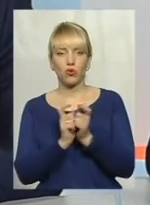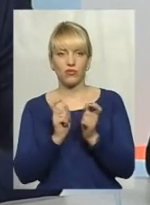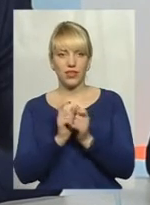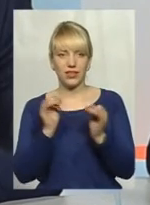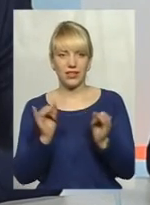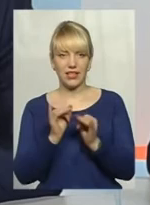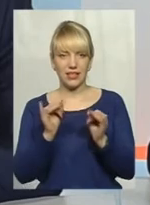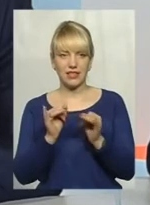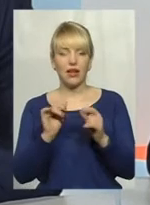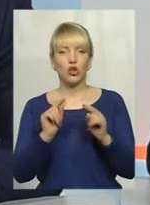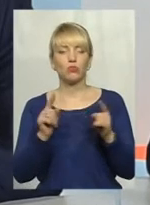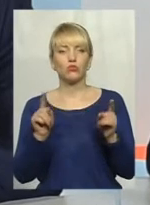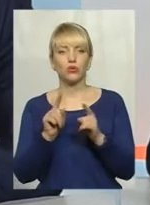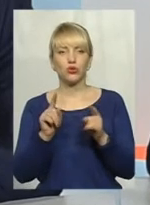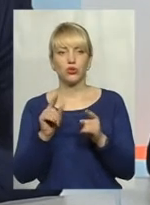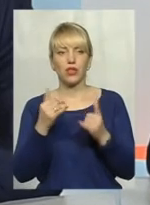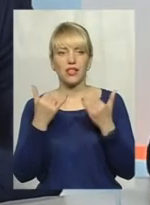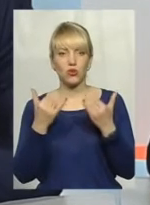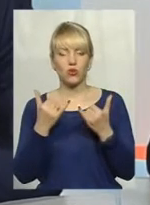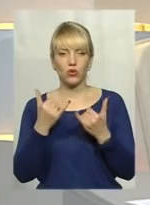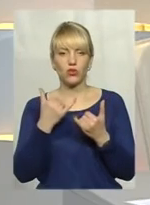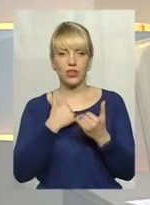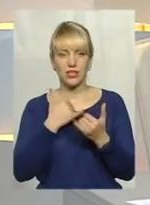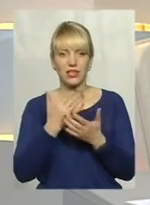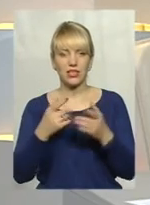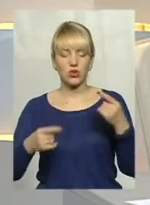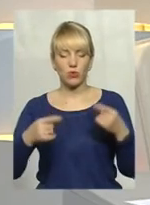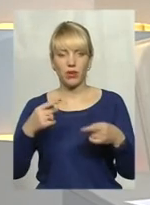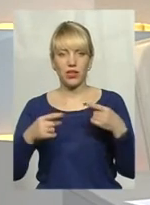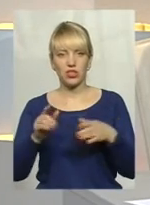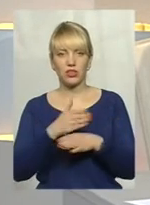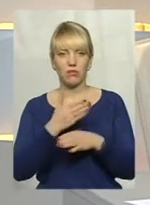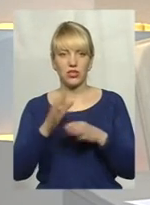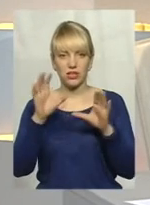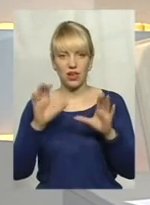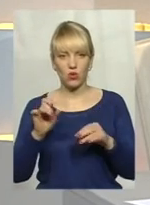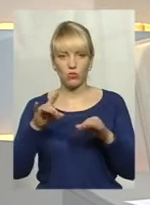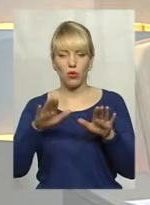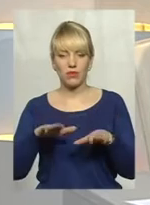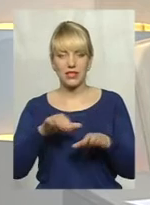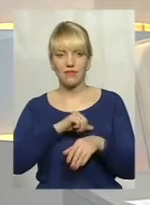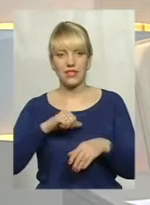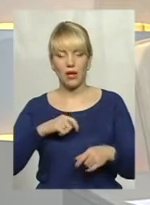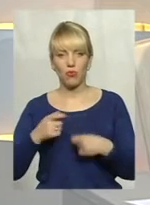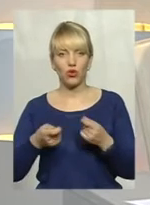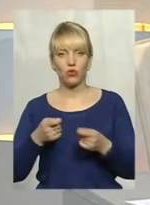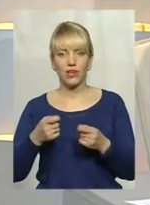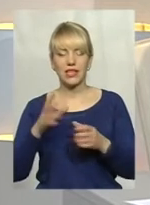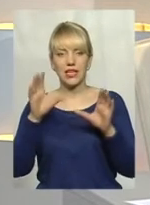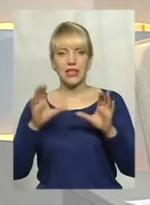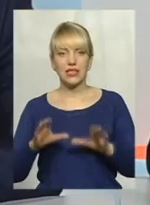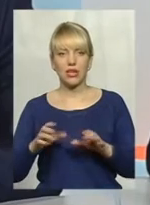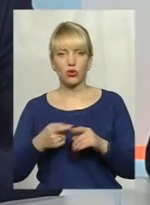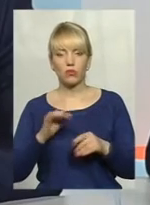інтересів. Тому що на сьогодні є певна суперечність між законом про місцеве самоврядування та законом України